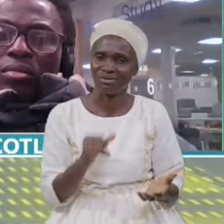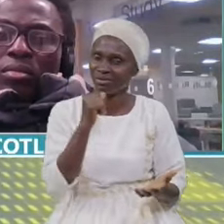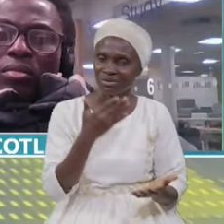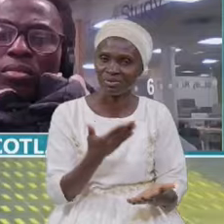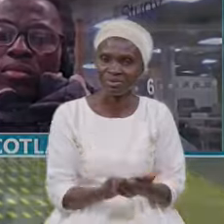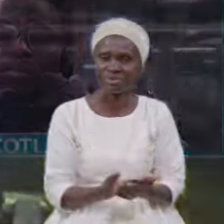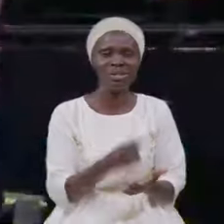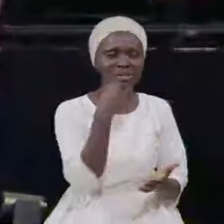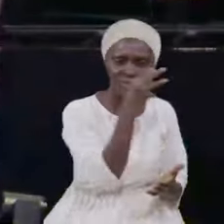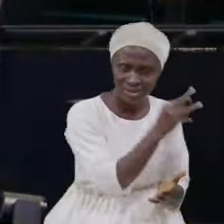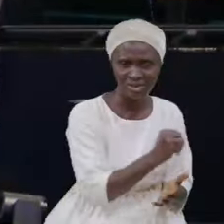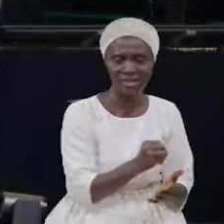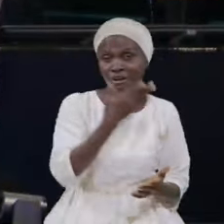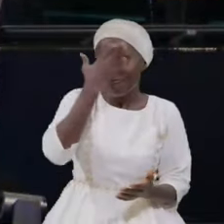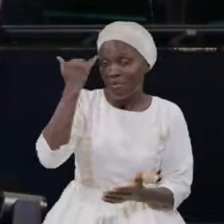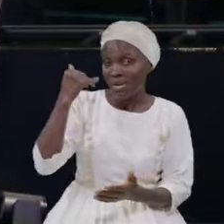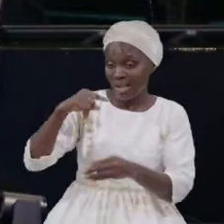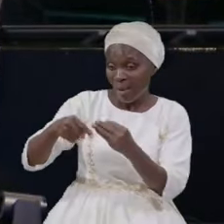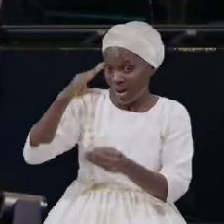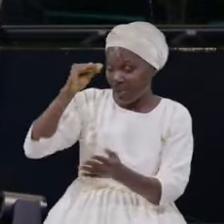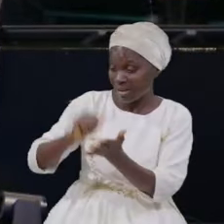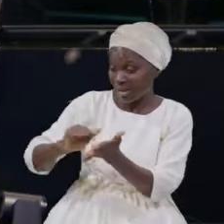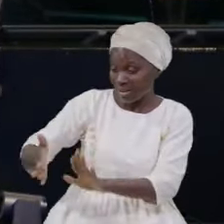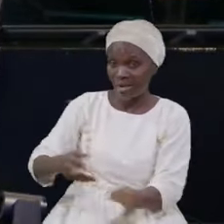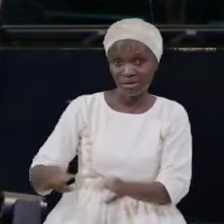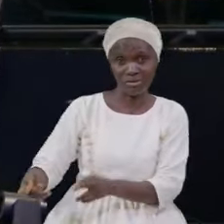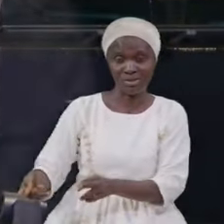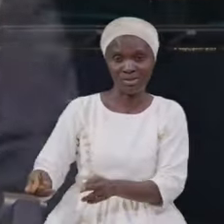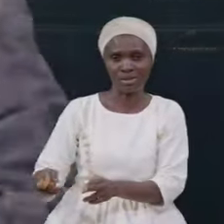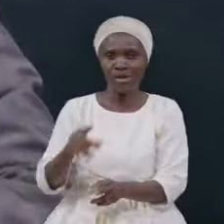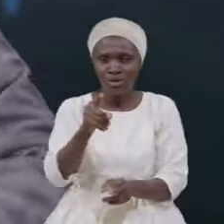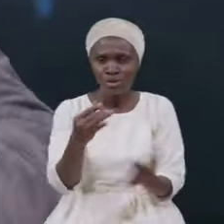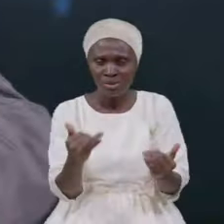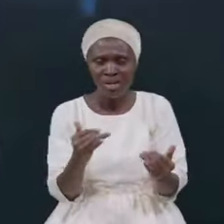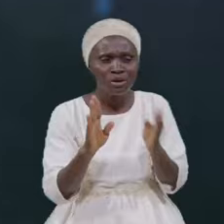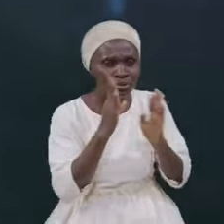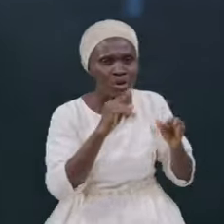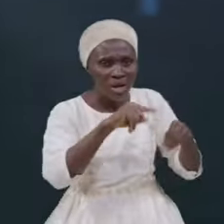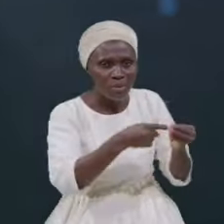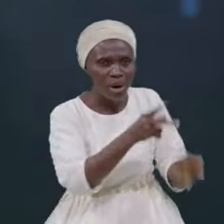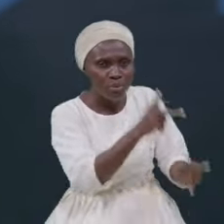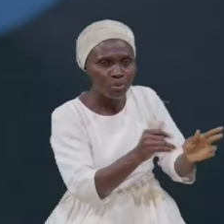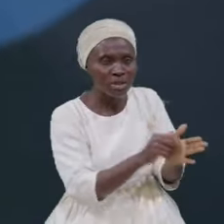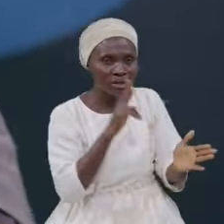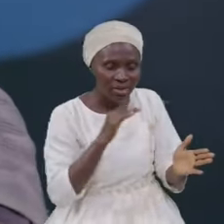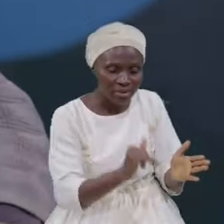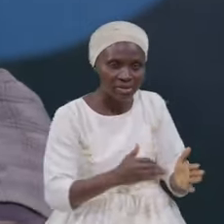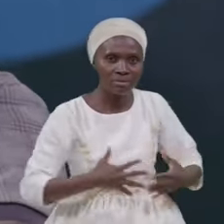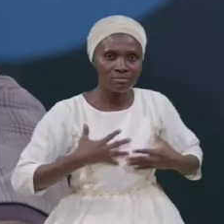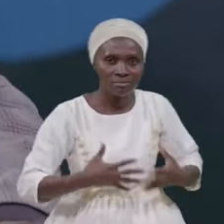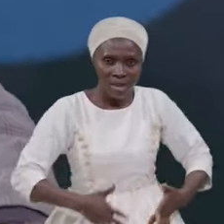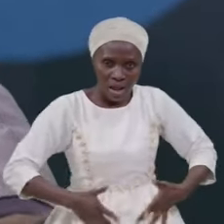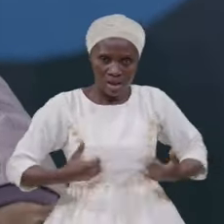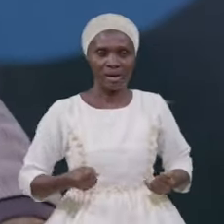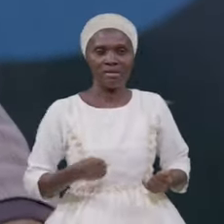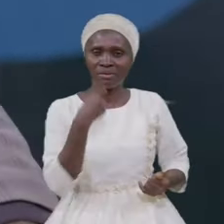de ceux qui sont encore vivants. Alors il est réservé aux hommes de mourir une seule fois. Après